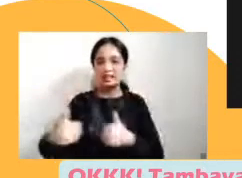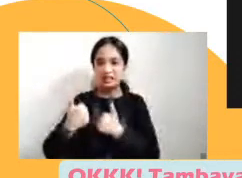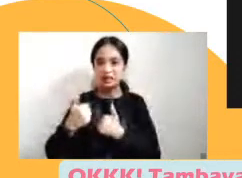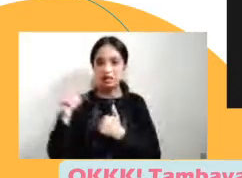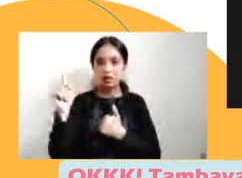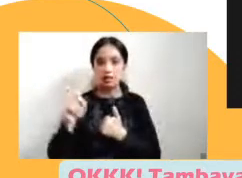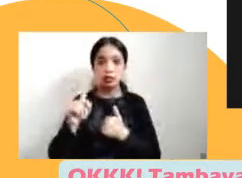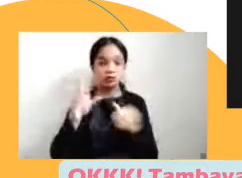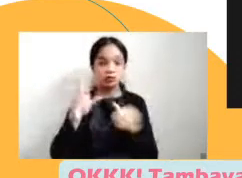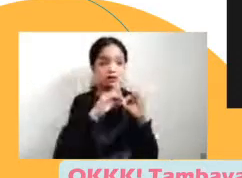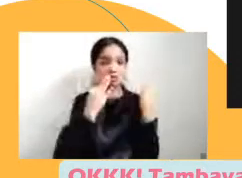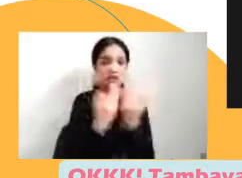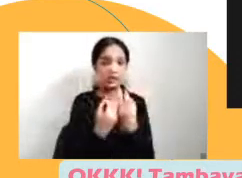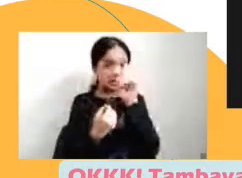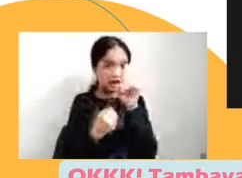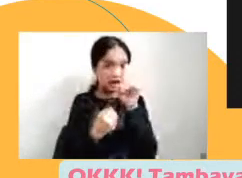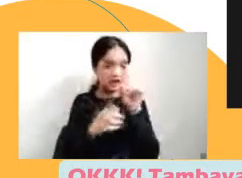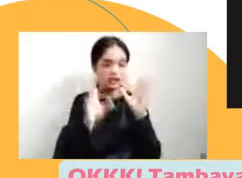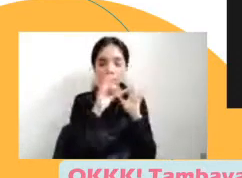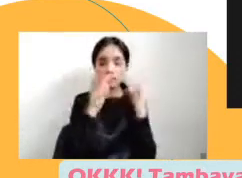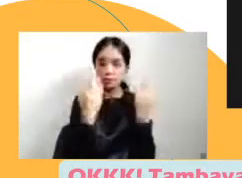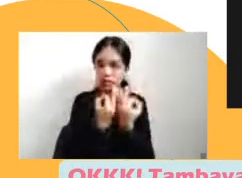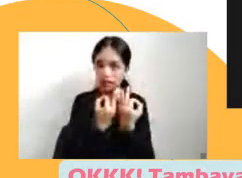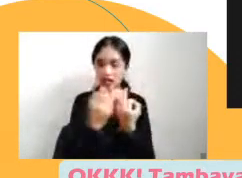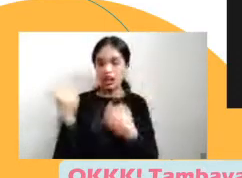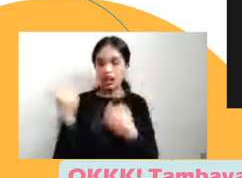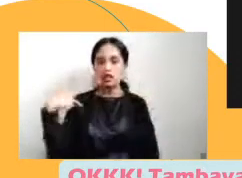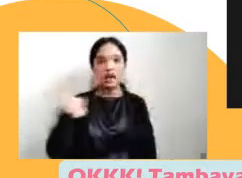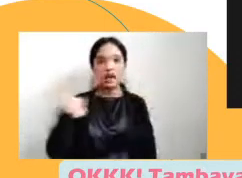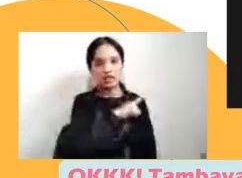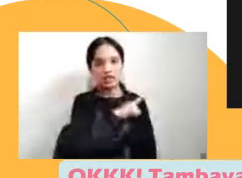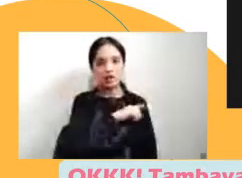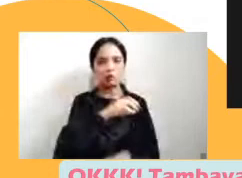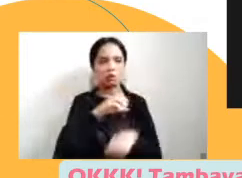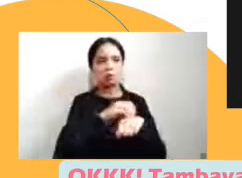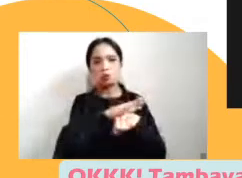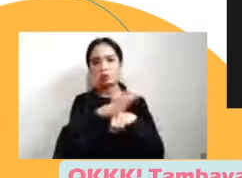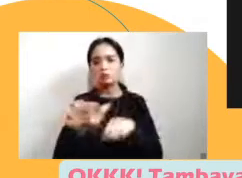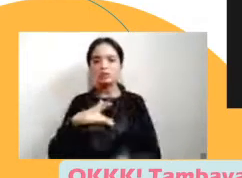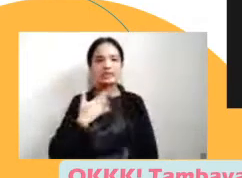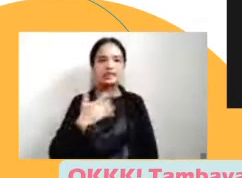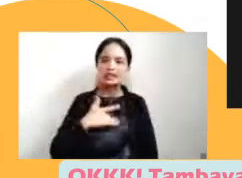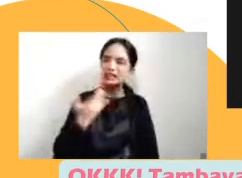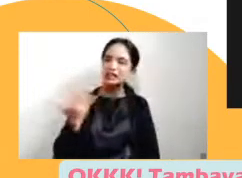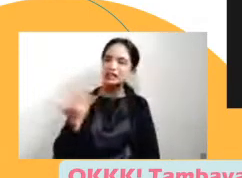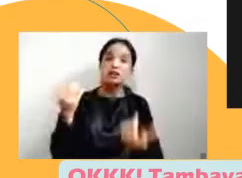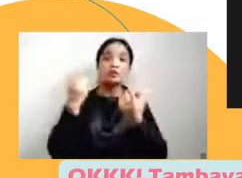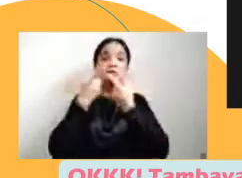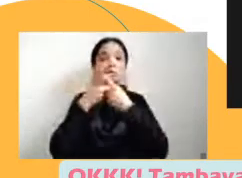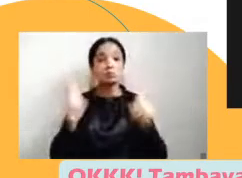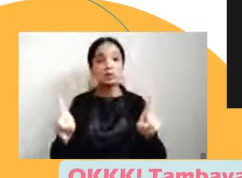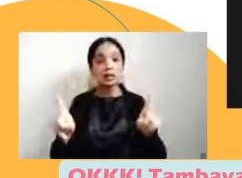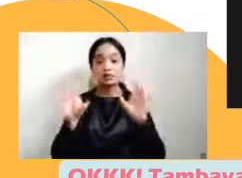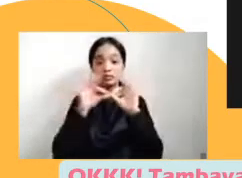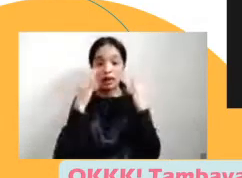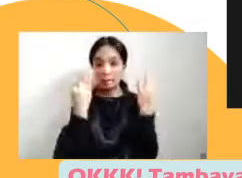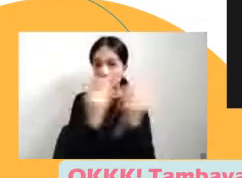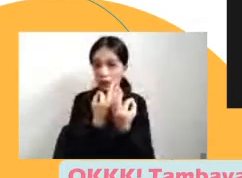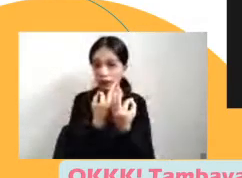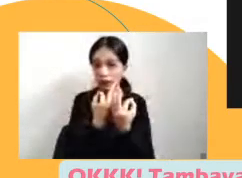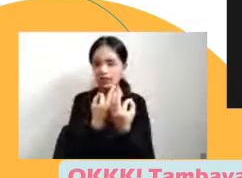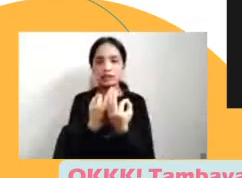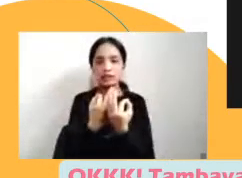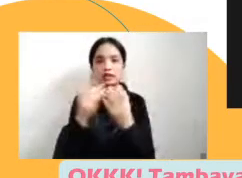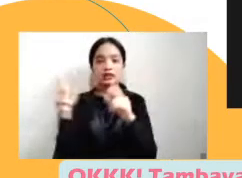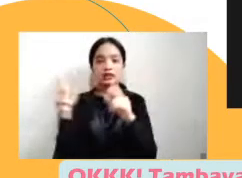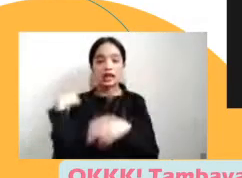ng ating pamilya, no? Lahat tayo nagiging apektado, no? But, as family, as isang pamilya,